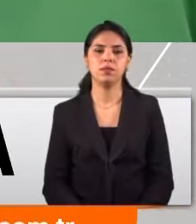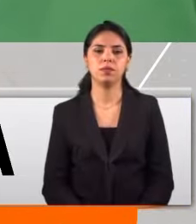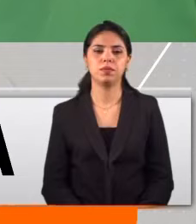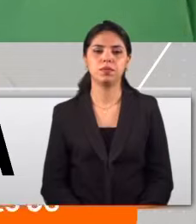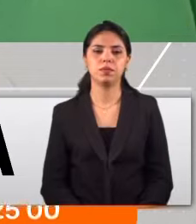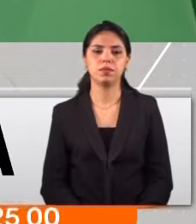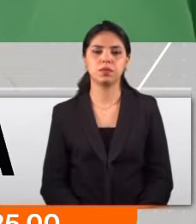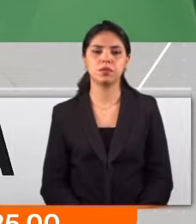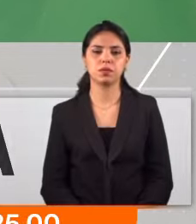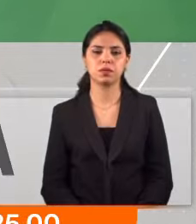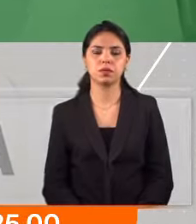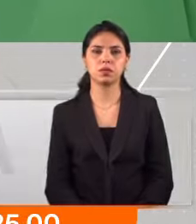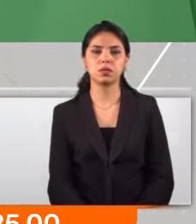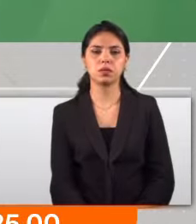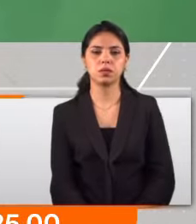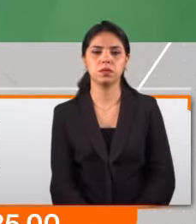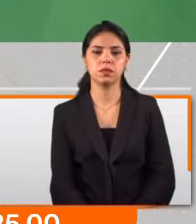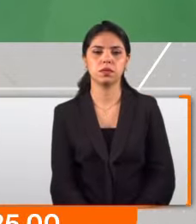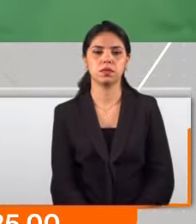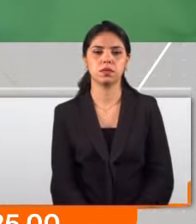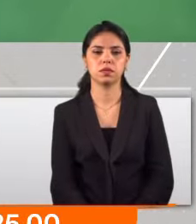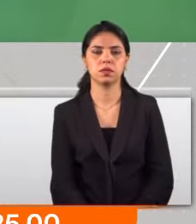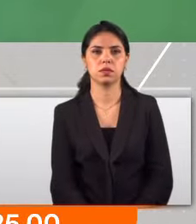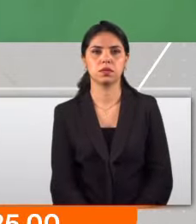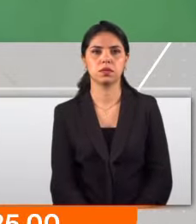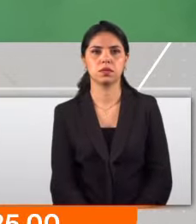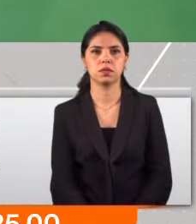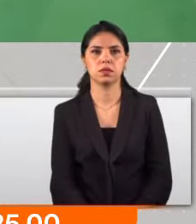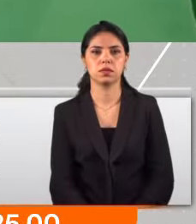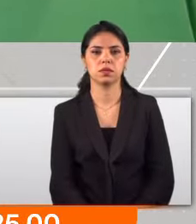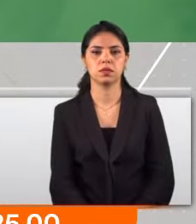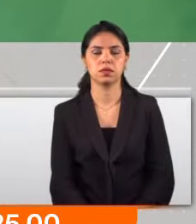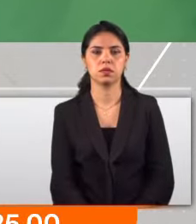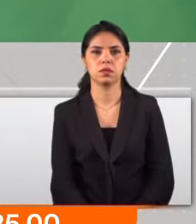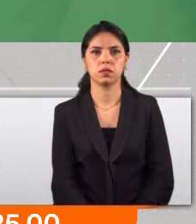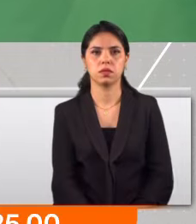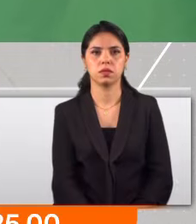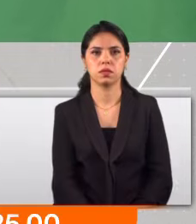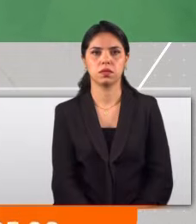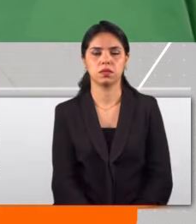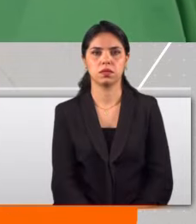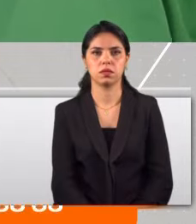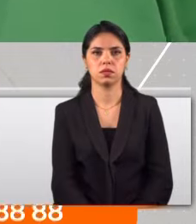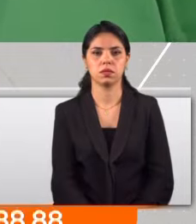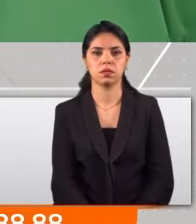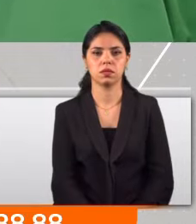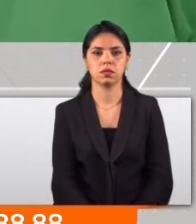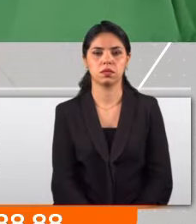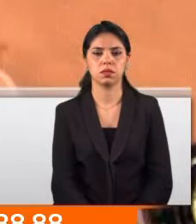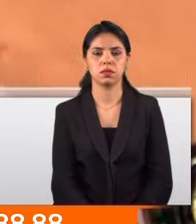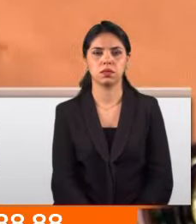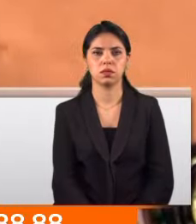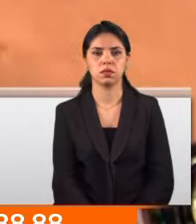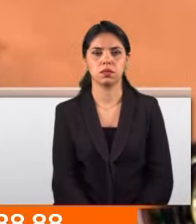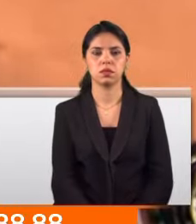kanaması yapar. Beyin kanaması yapar, ülseri vardır, kanatır. Dolayısıyla herkes kan sulandırıcıyı leblebiye almaması